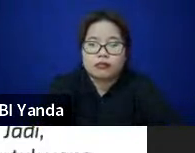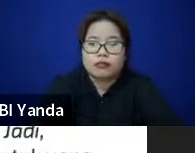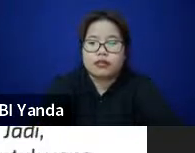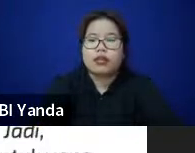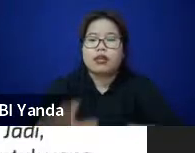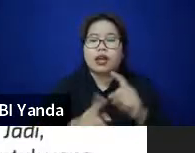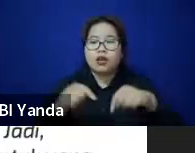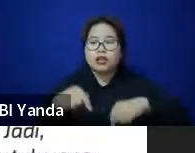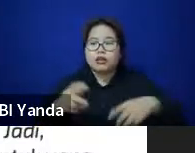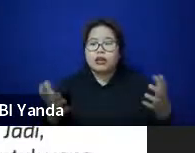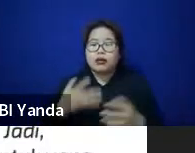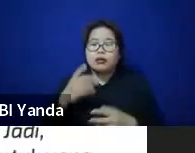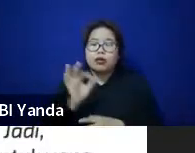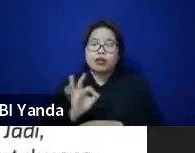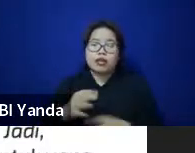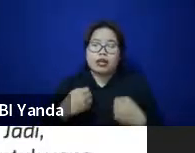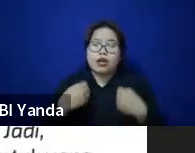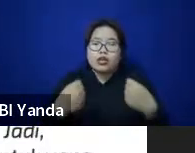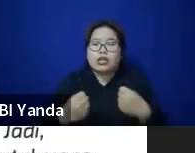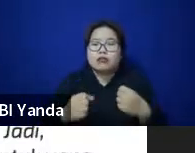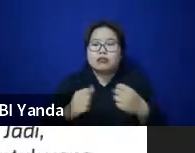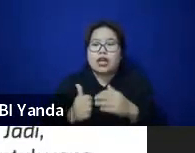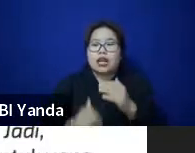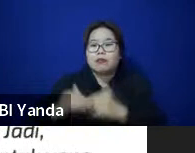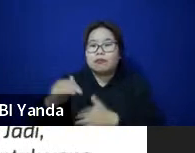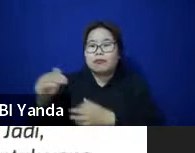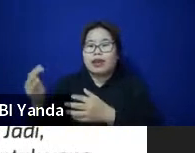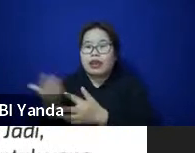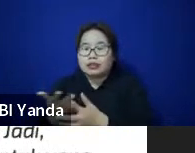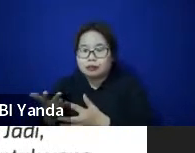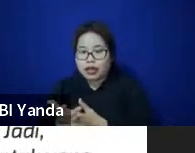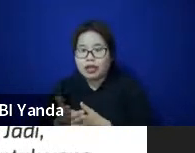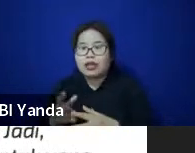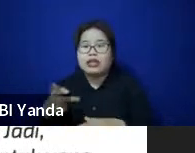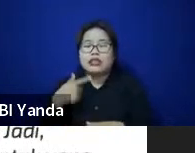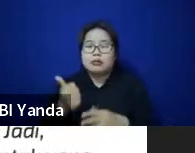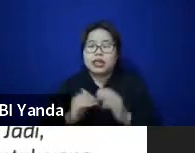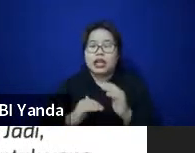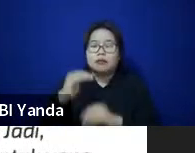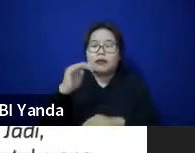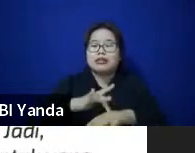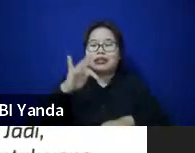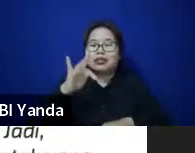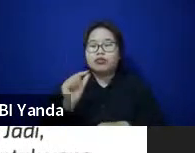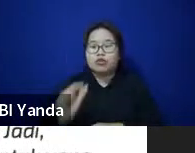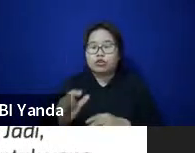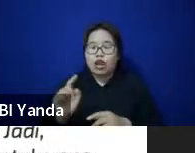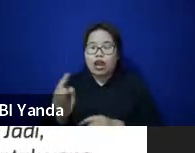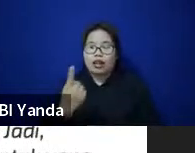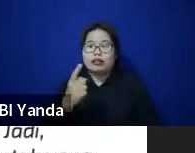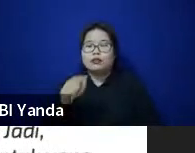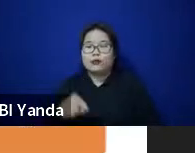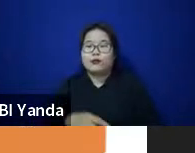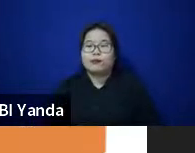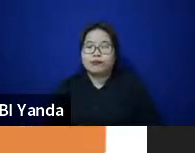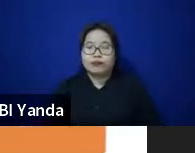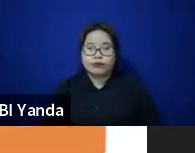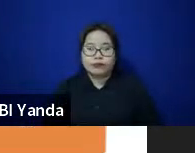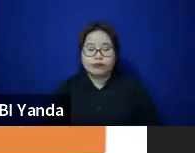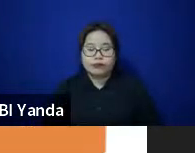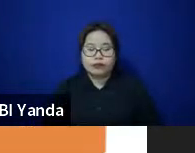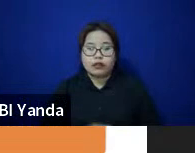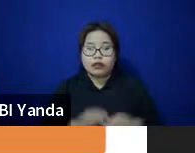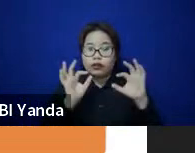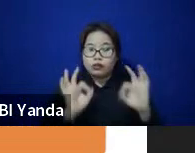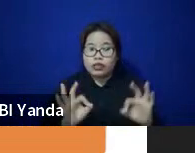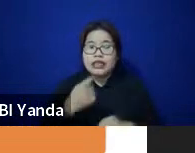effort untuk membuat hal ini lebih visible dan kita lebih sensitif terhadap hal-hal tersebut.